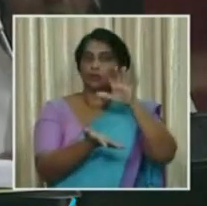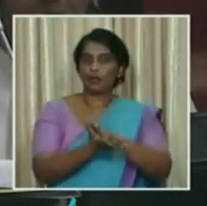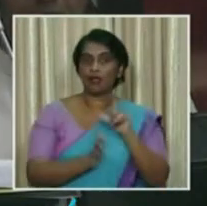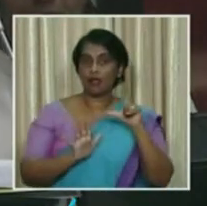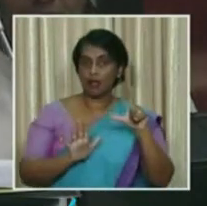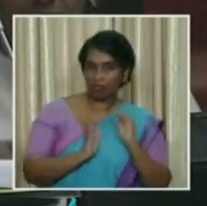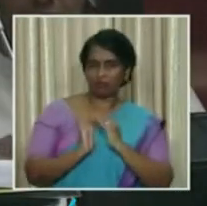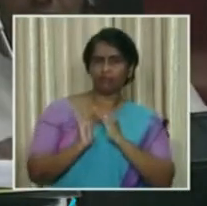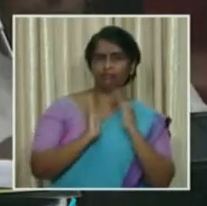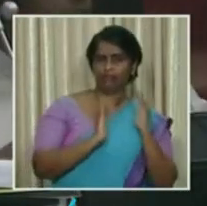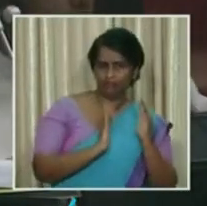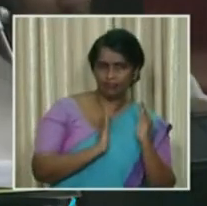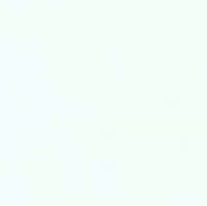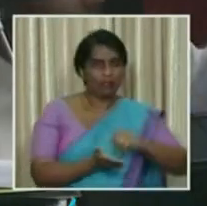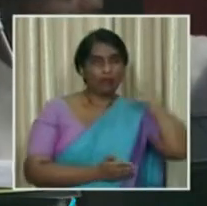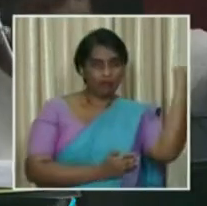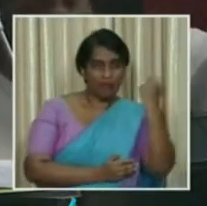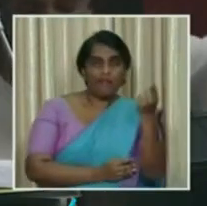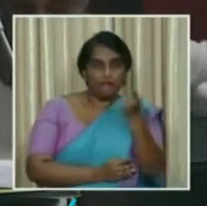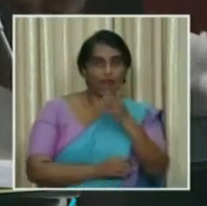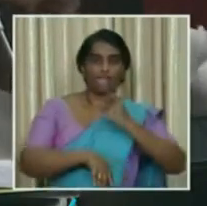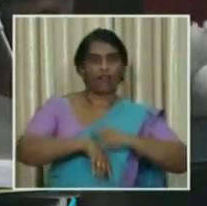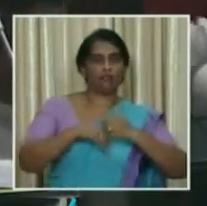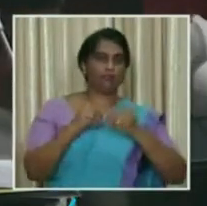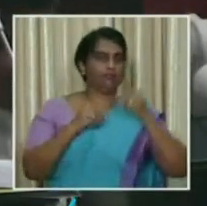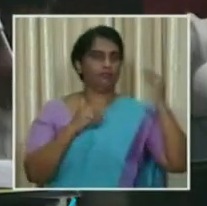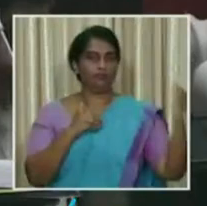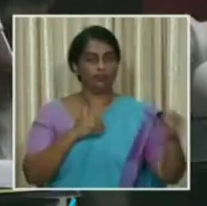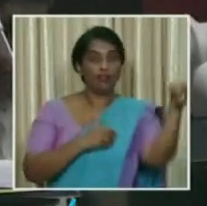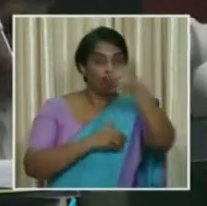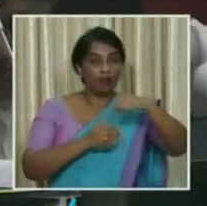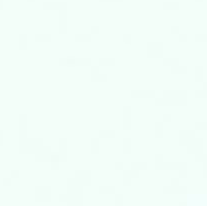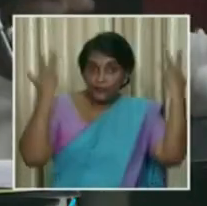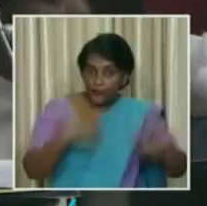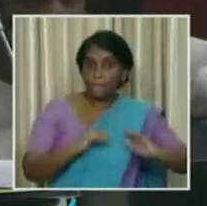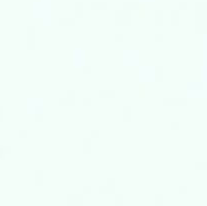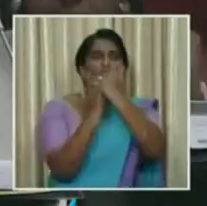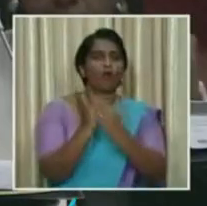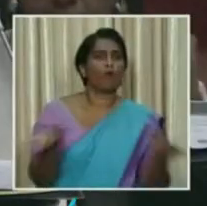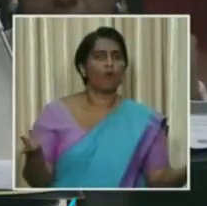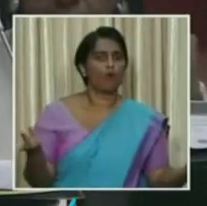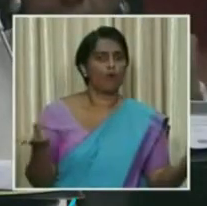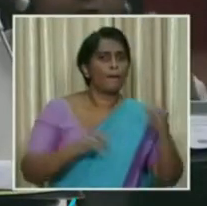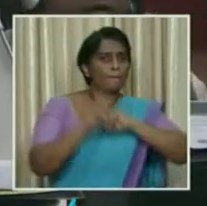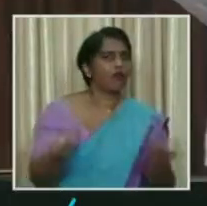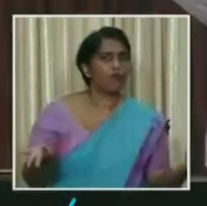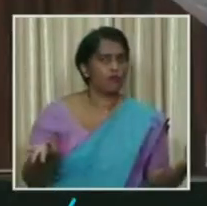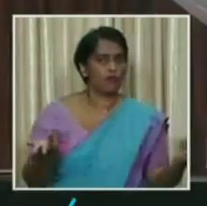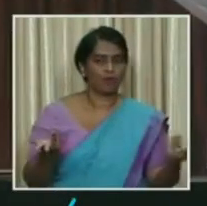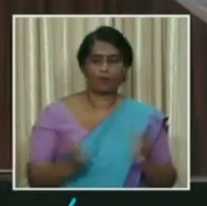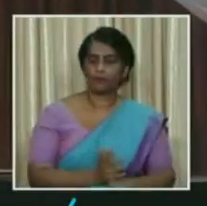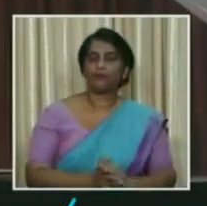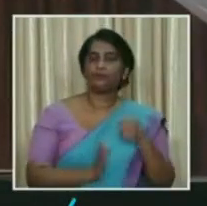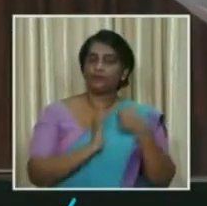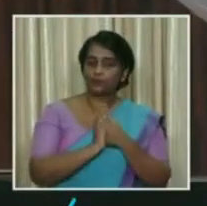හතාමාර වෙනකම් බලලා තව කතිකව ඉන්නෝ නම් වෙලාව දික් කළා. ඒ කතිකය අවසන් වුණයින් පස්සේ ඡන්ද ගන්න. ගරු මන්ත්‍රීතුමා,